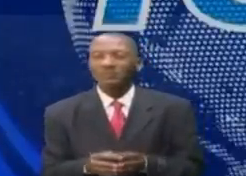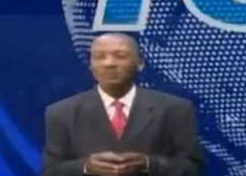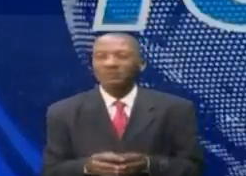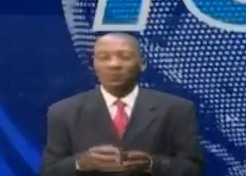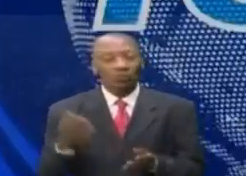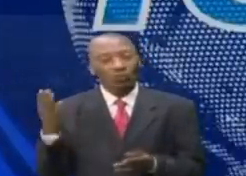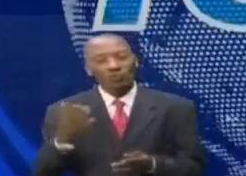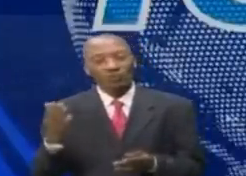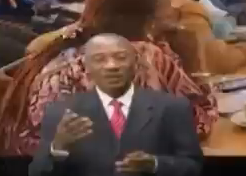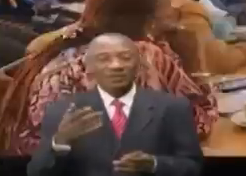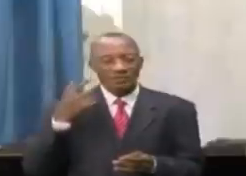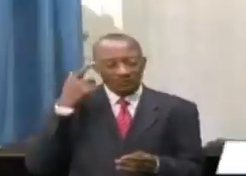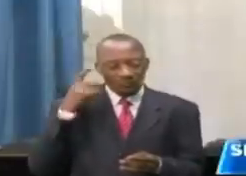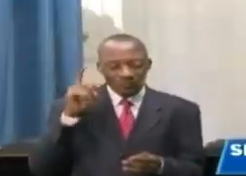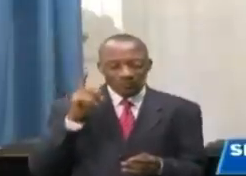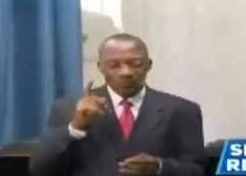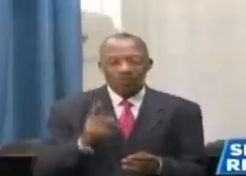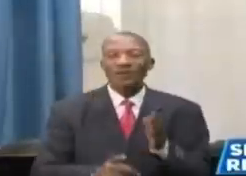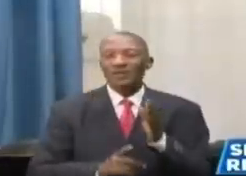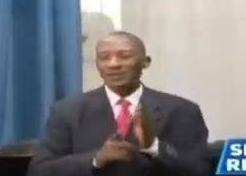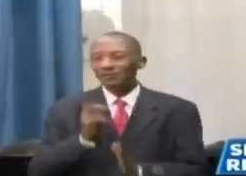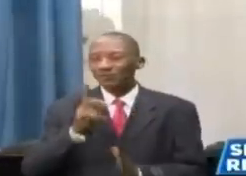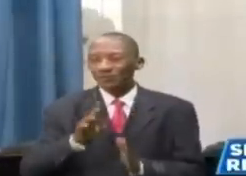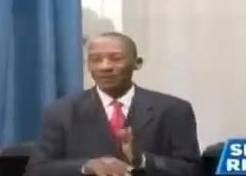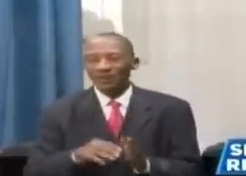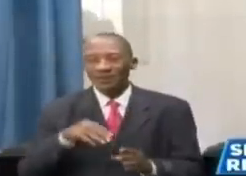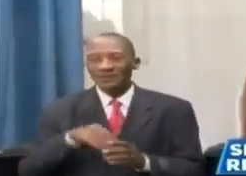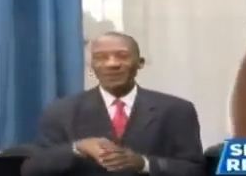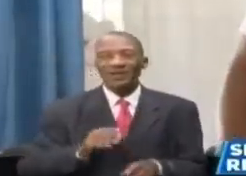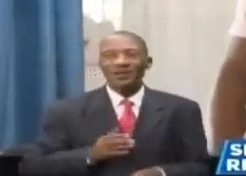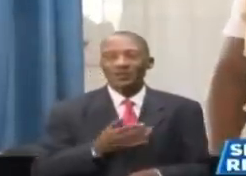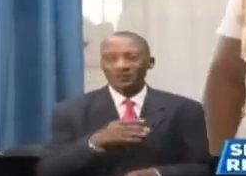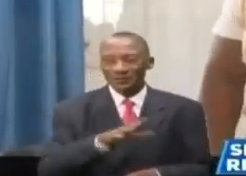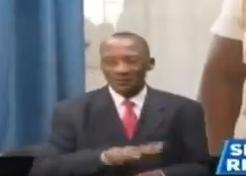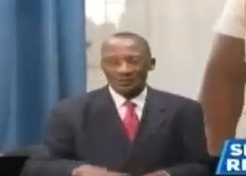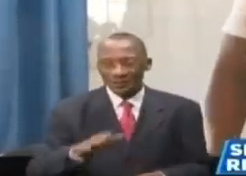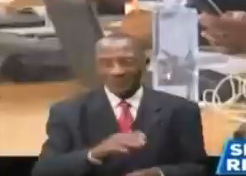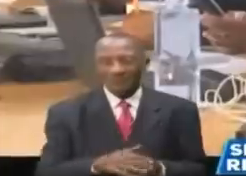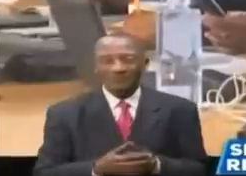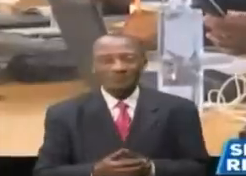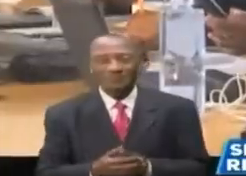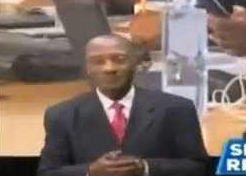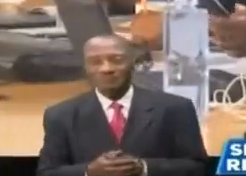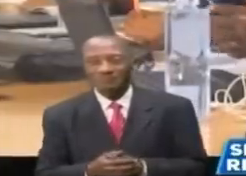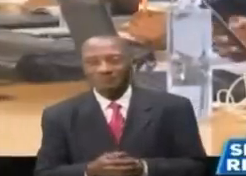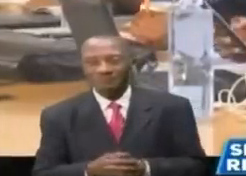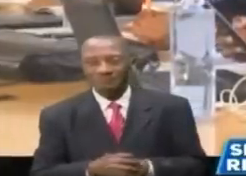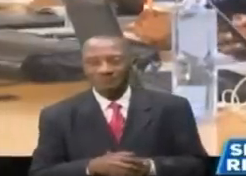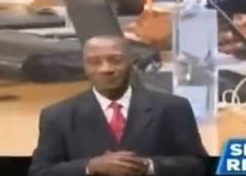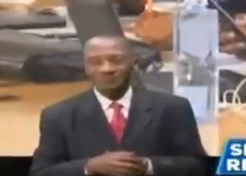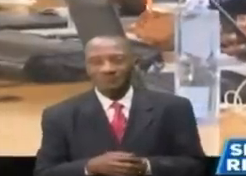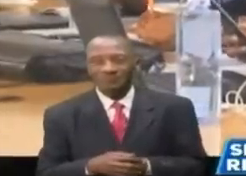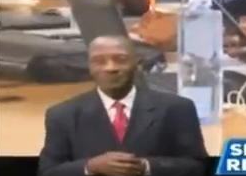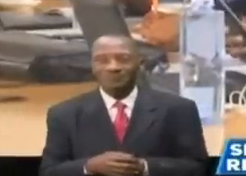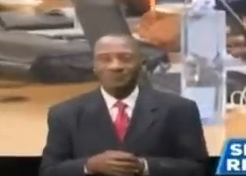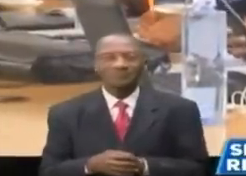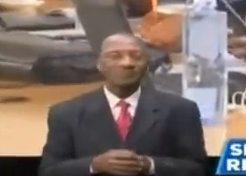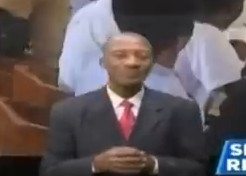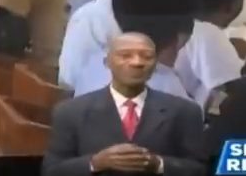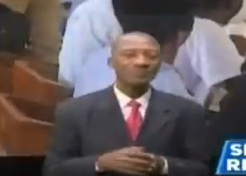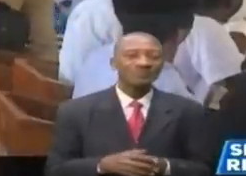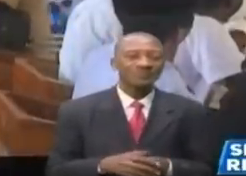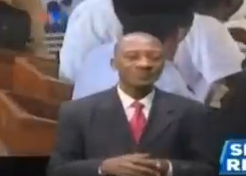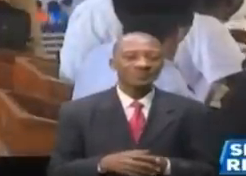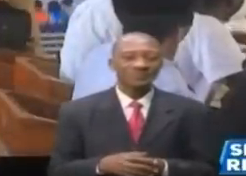l'Ituri. Constance Malanga. Le Fonds des Nations Unies pour la population UNFPA, grâce à ses interventions dans le Nord et Sud Kivu et